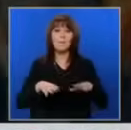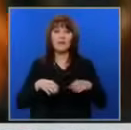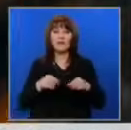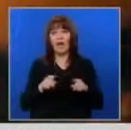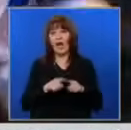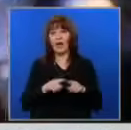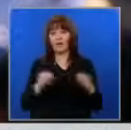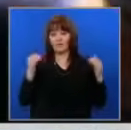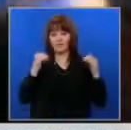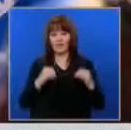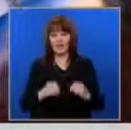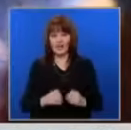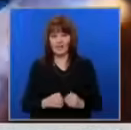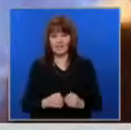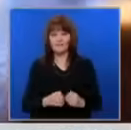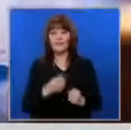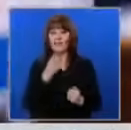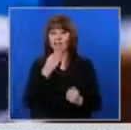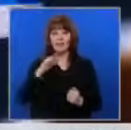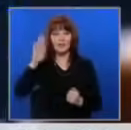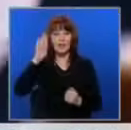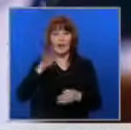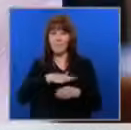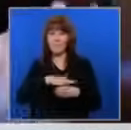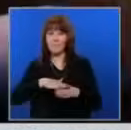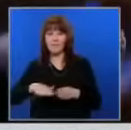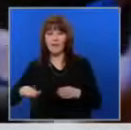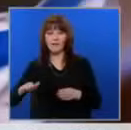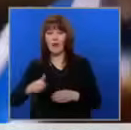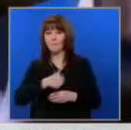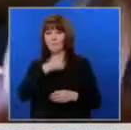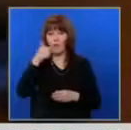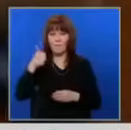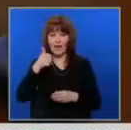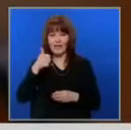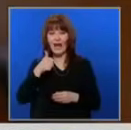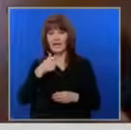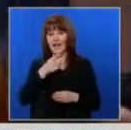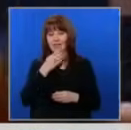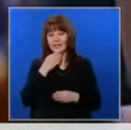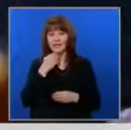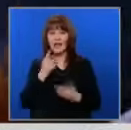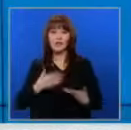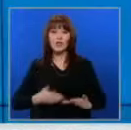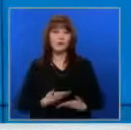капитулация. Според израелската армия, за пълна победа на Израел са необходими още няколко месеца.